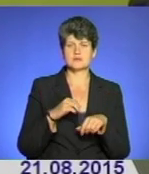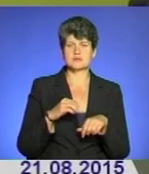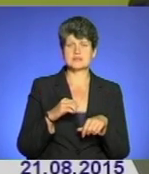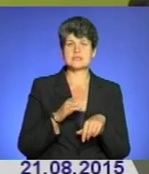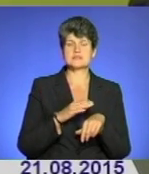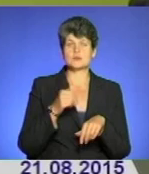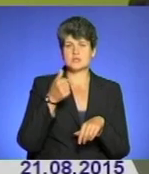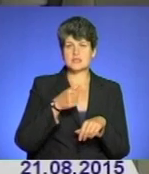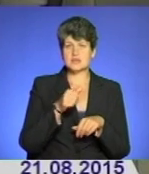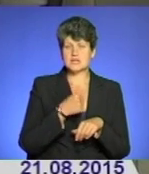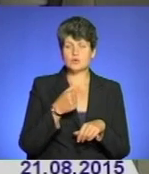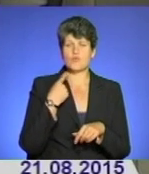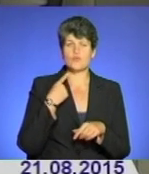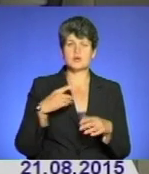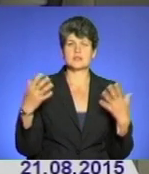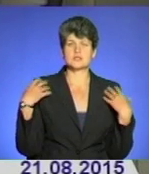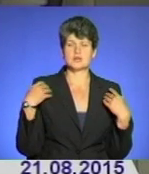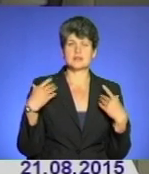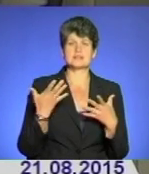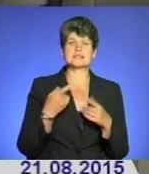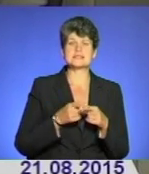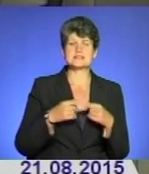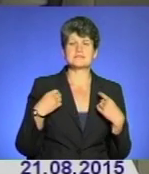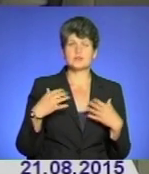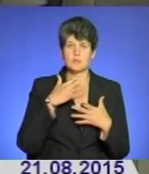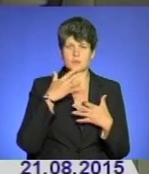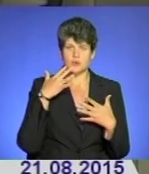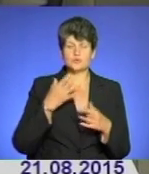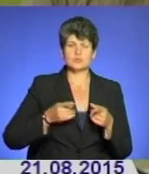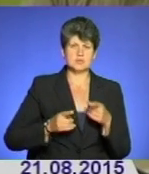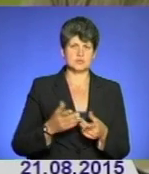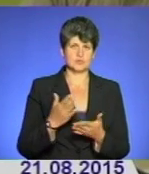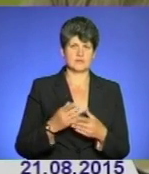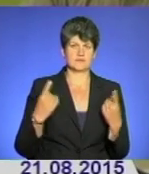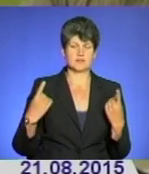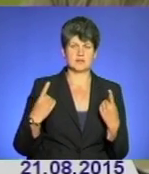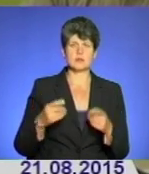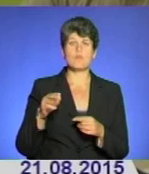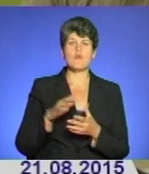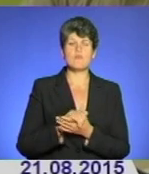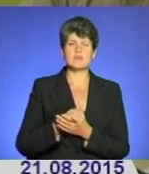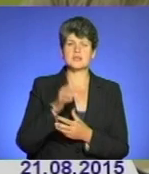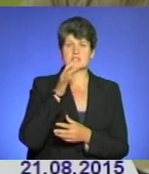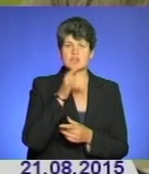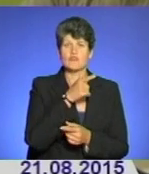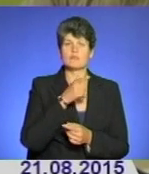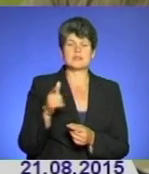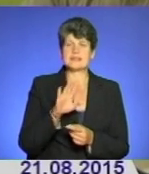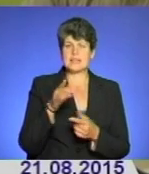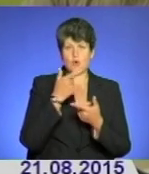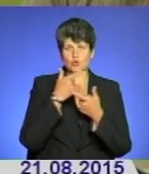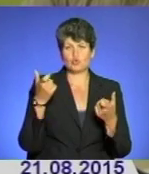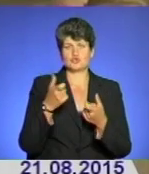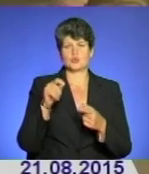За останній рік, каже очільник внутрішніх справ, це свято для багатьох справді стало величним. Бо в мирний час, у період неоголошеної